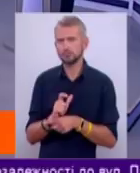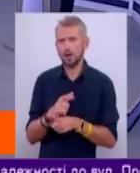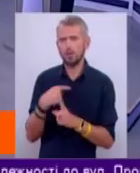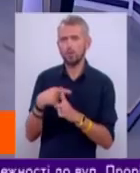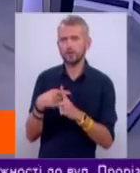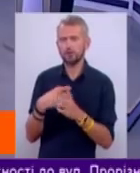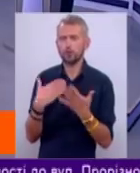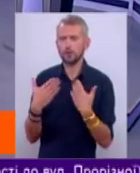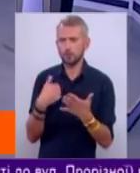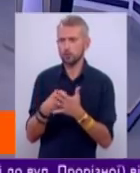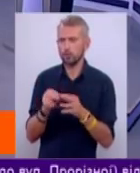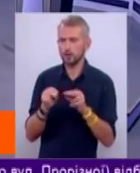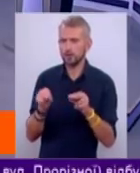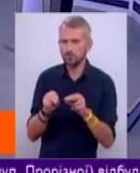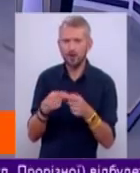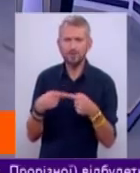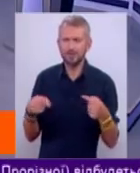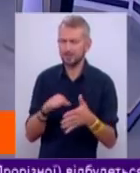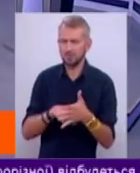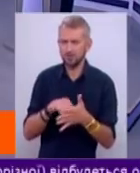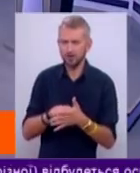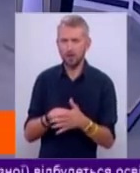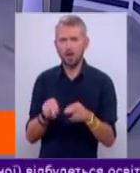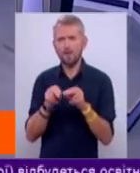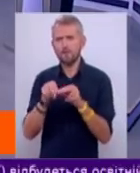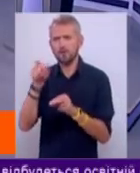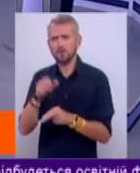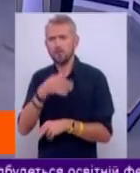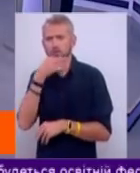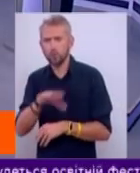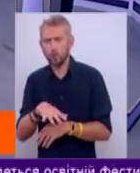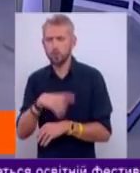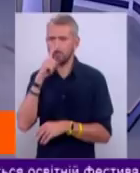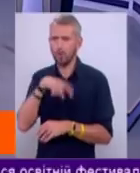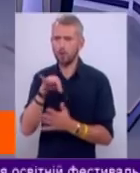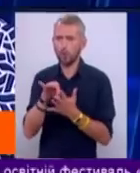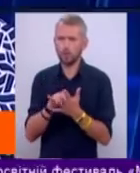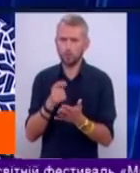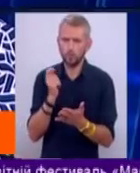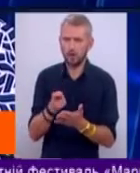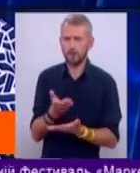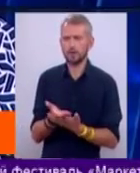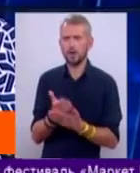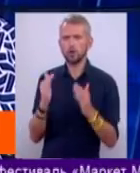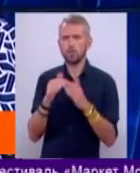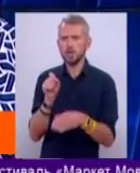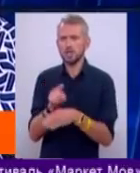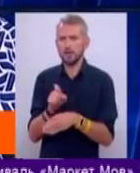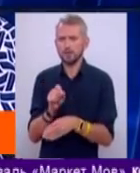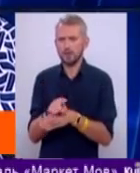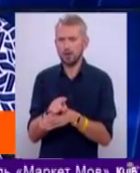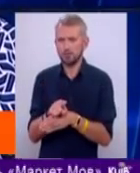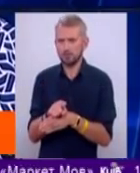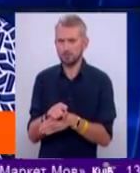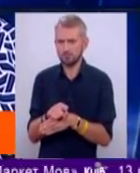позитивно ставлячись до викладача з різних причин. Викладач не подобається, погану оцінку ставить, там домашні завдання